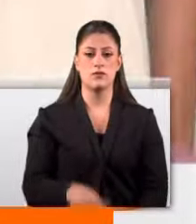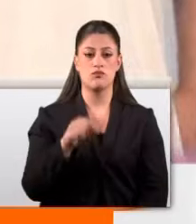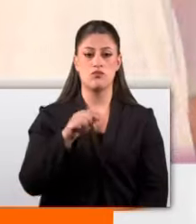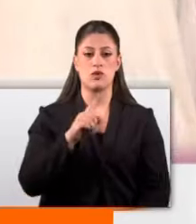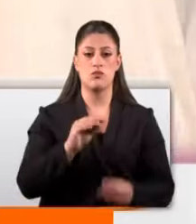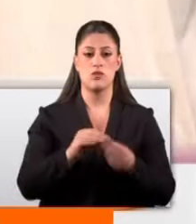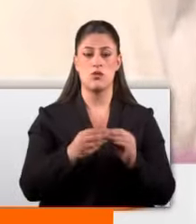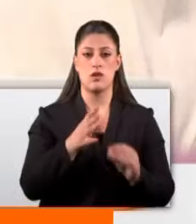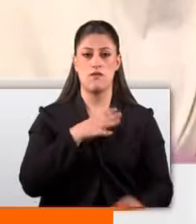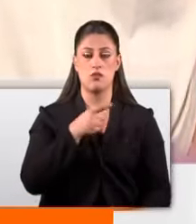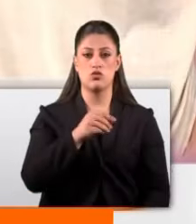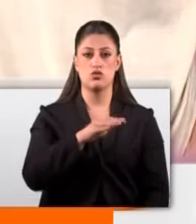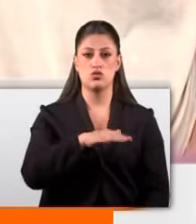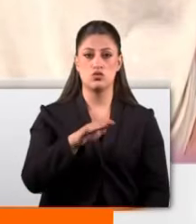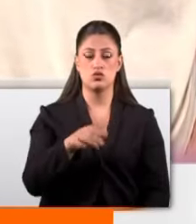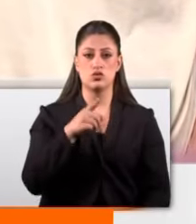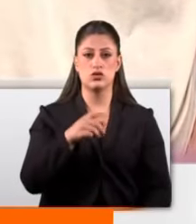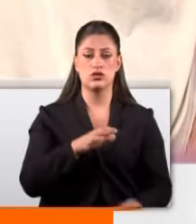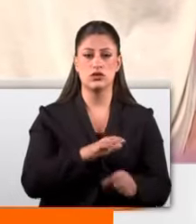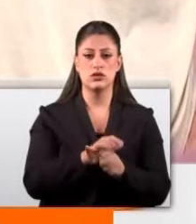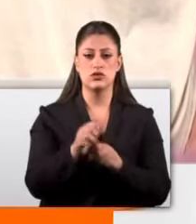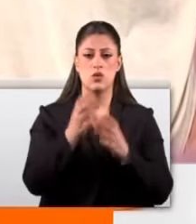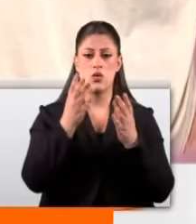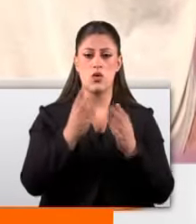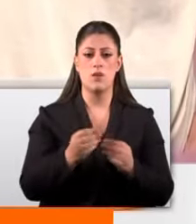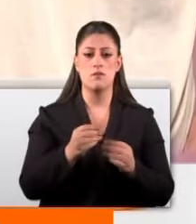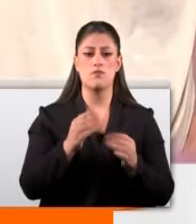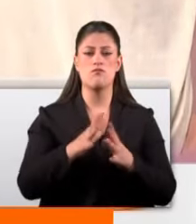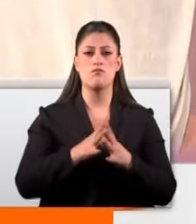var. Bu çocuğun bu işkenceye maruz kalmasındaki en büyük